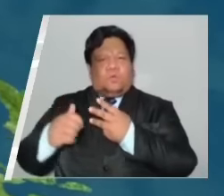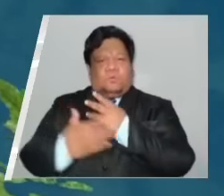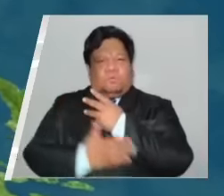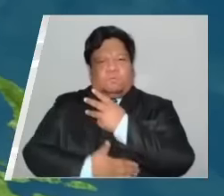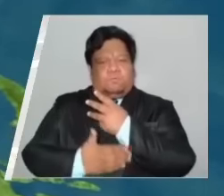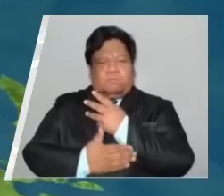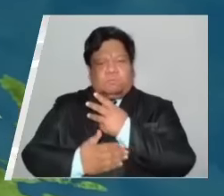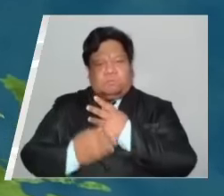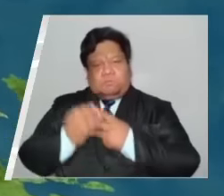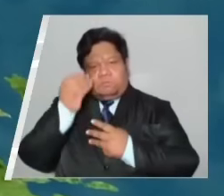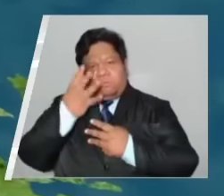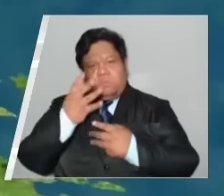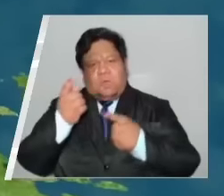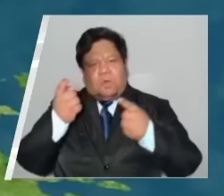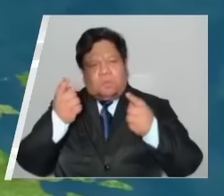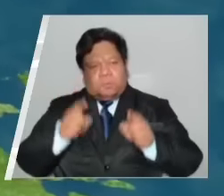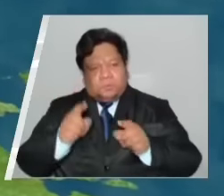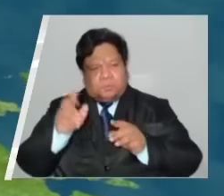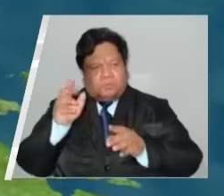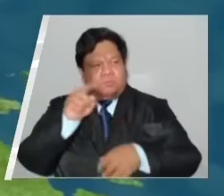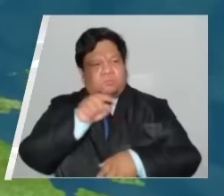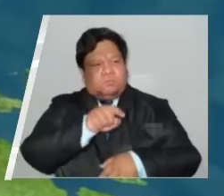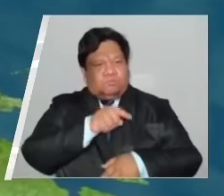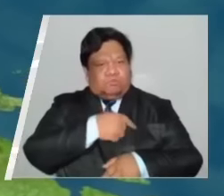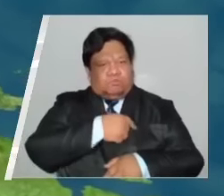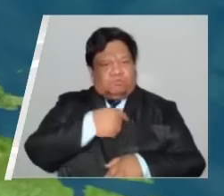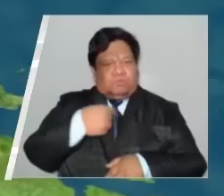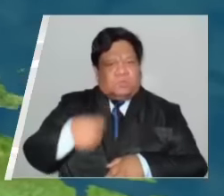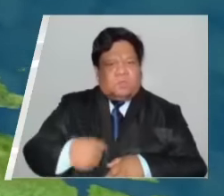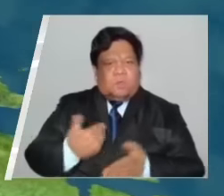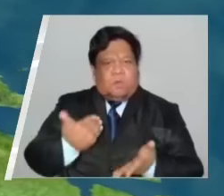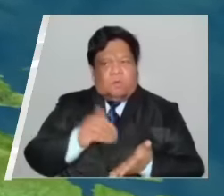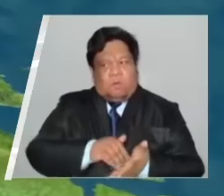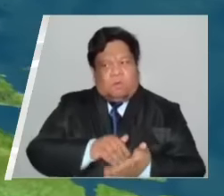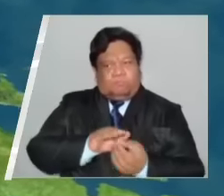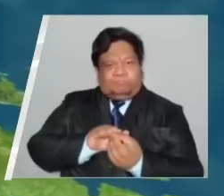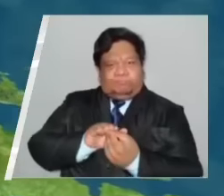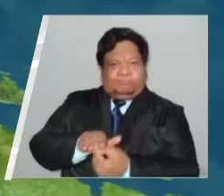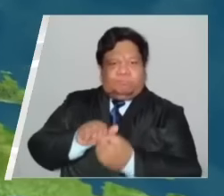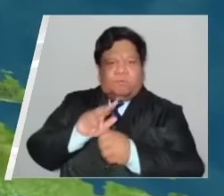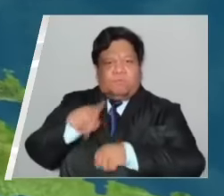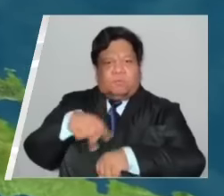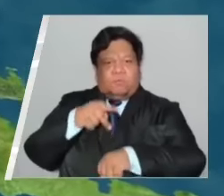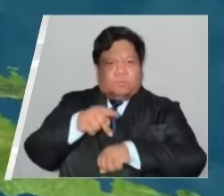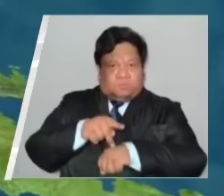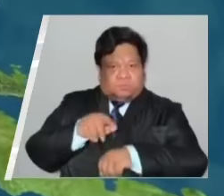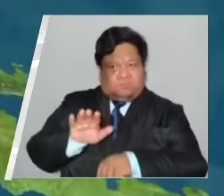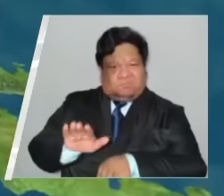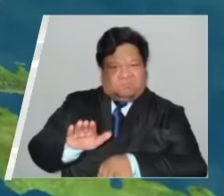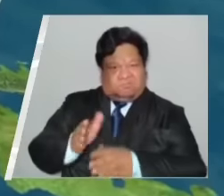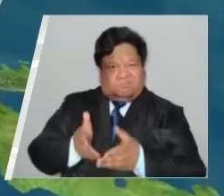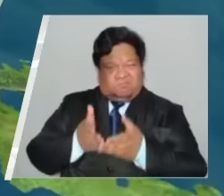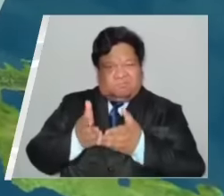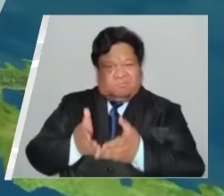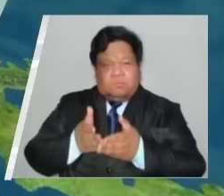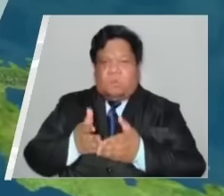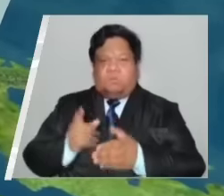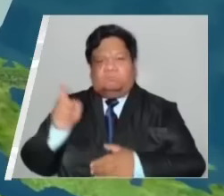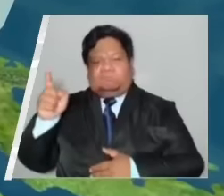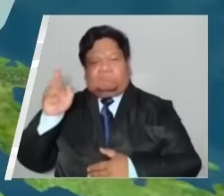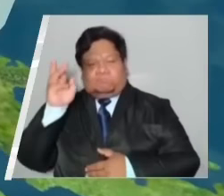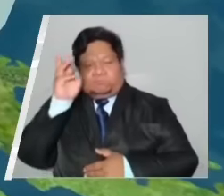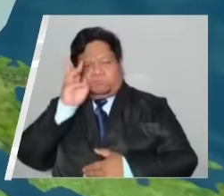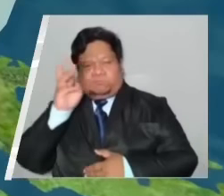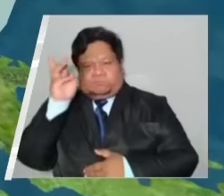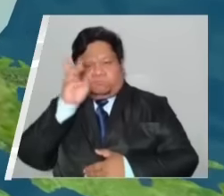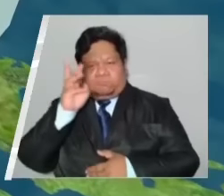China sa West Philippine Sea. Mala David and Goliath, ang pagbangga ng barko ng China Coast Guard sa barko ng Bureau of Fisheries